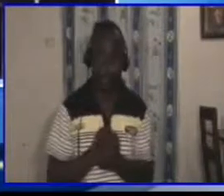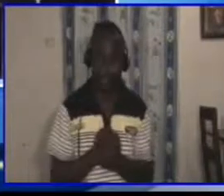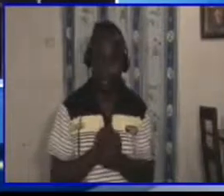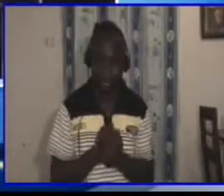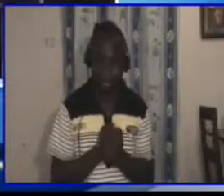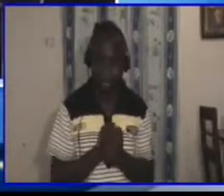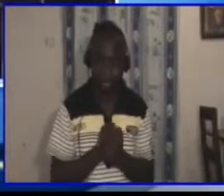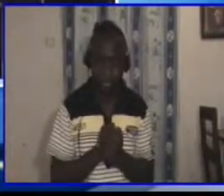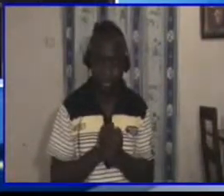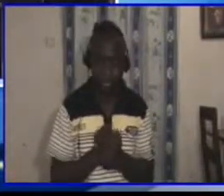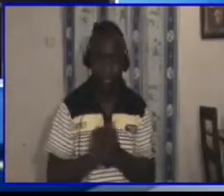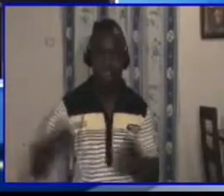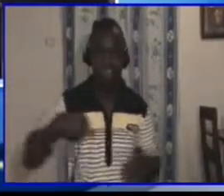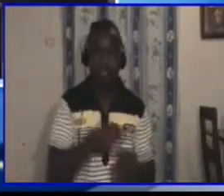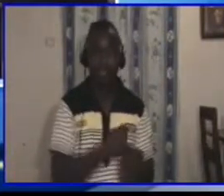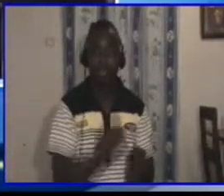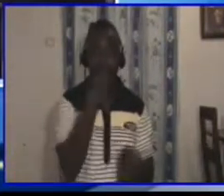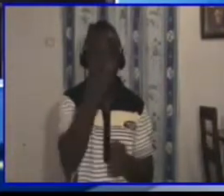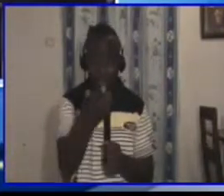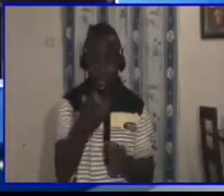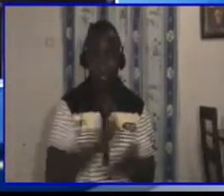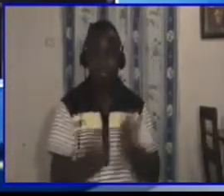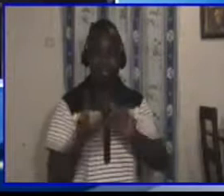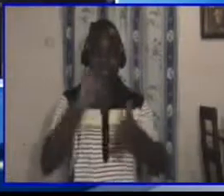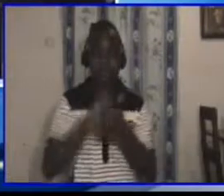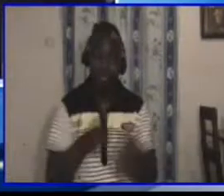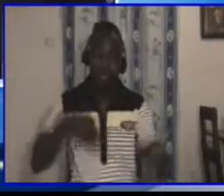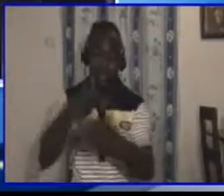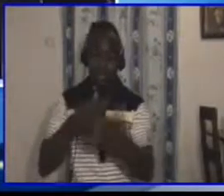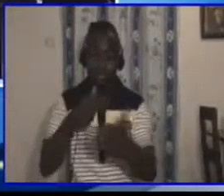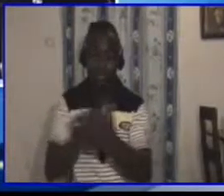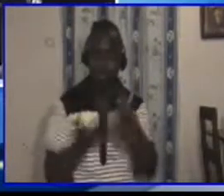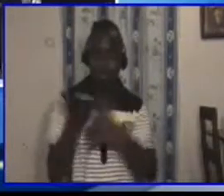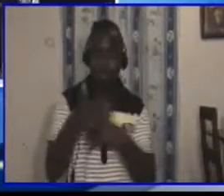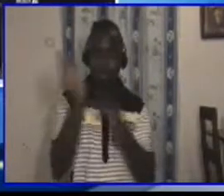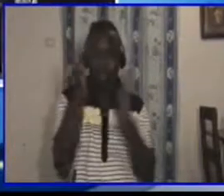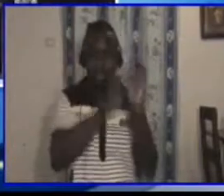è in malattia capitolo 4 abbiamo la promessa